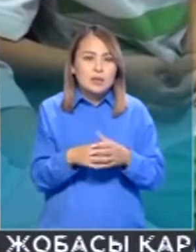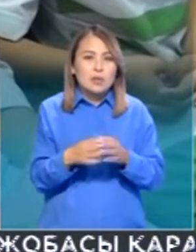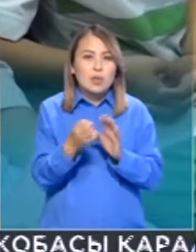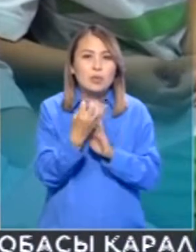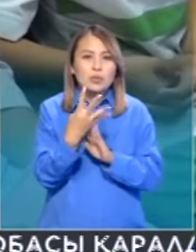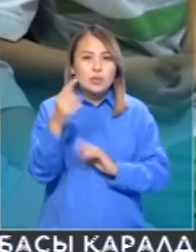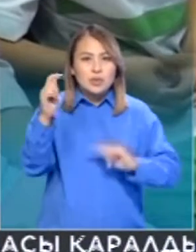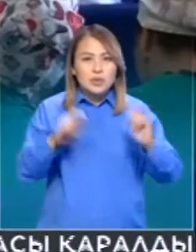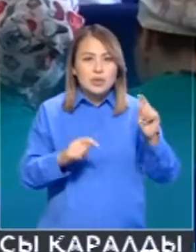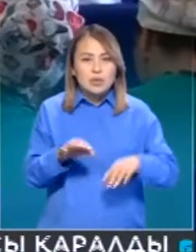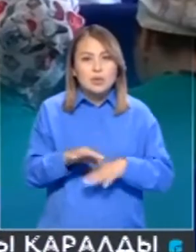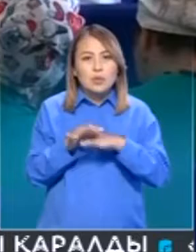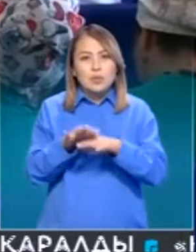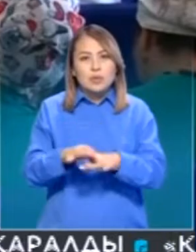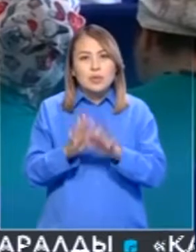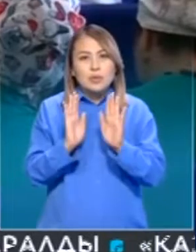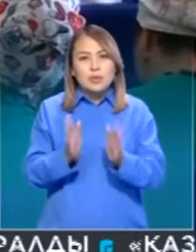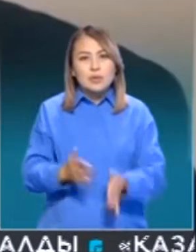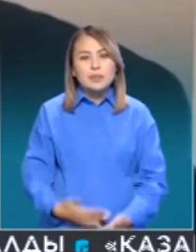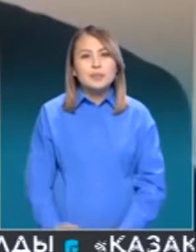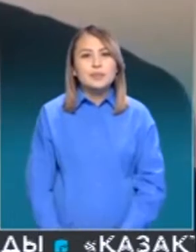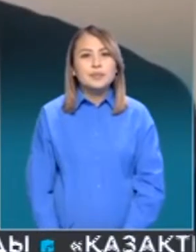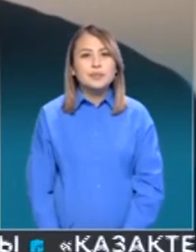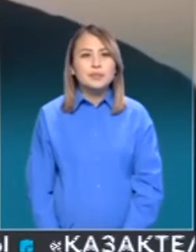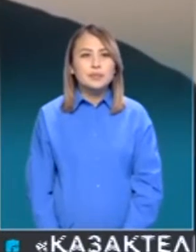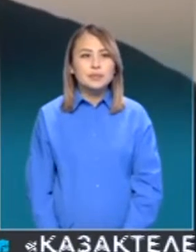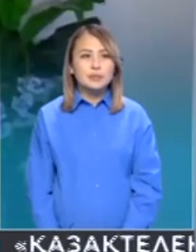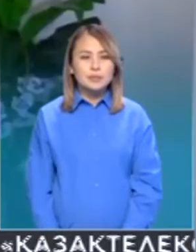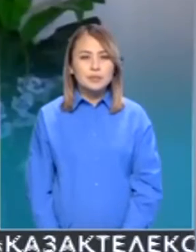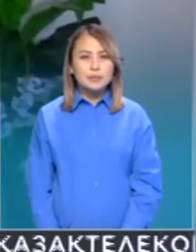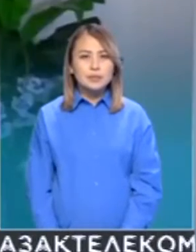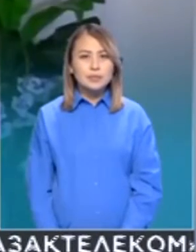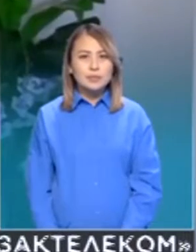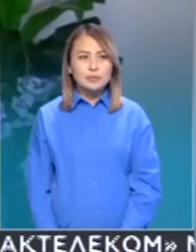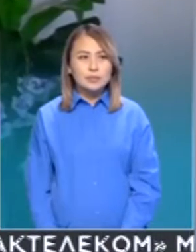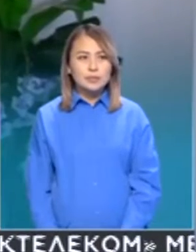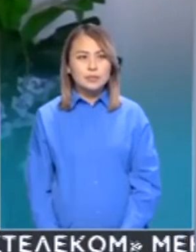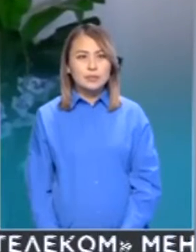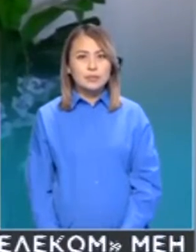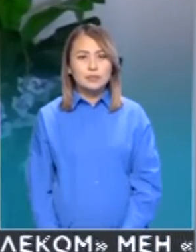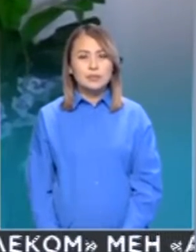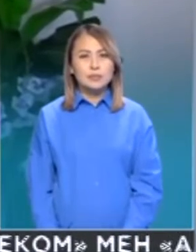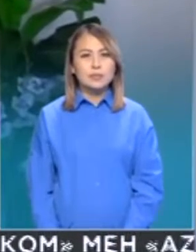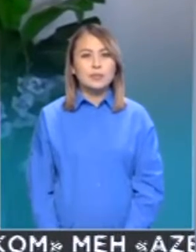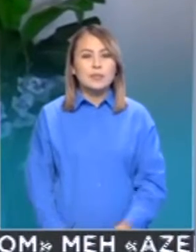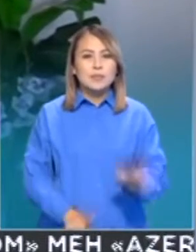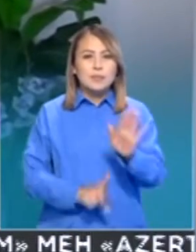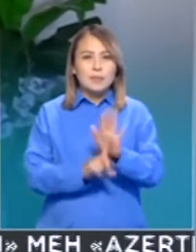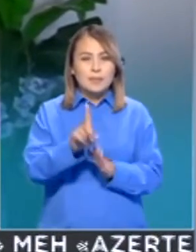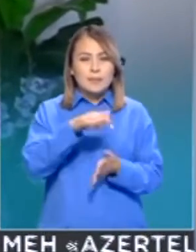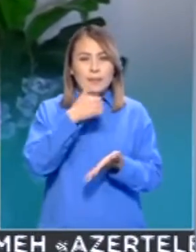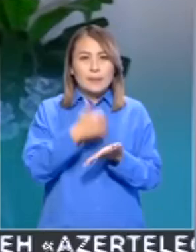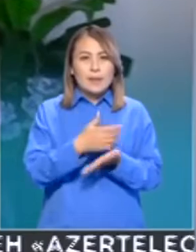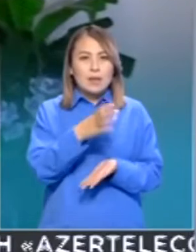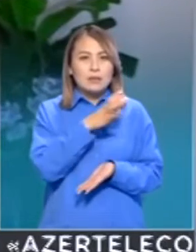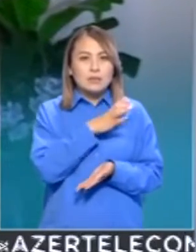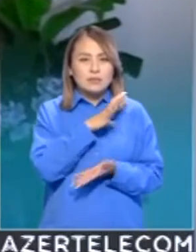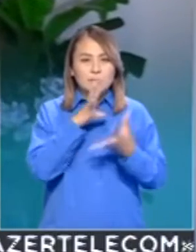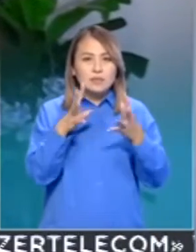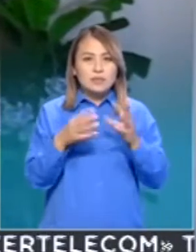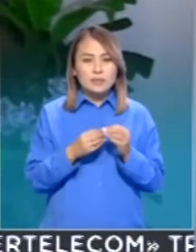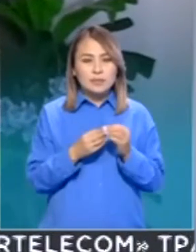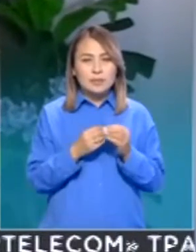кезектен тыс 14-ші съезі өтеді. Саяси тұғырнамада басты байлық денсаулық туралы